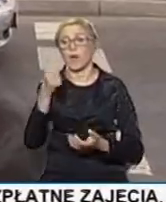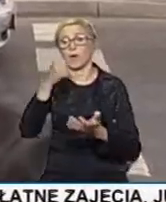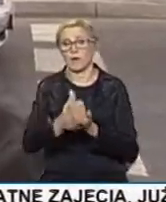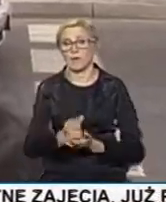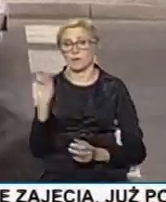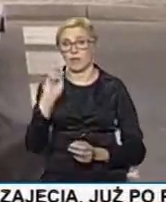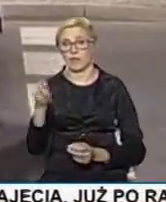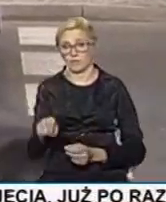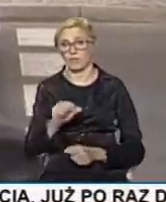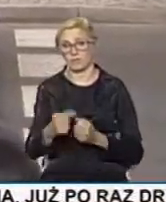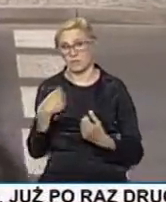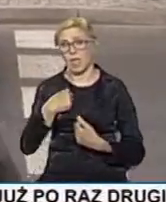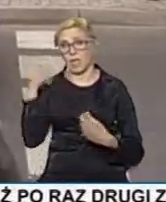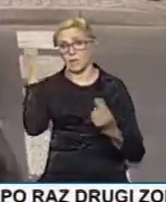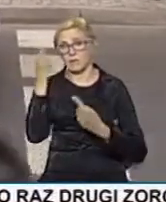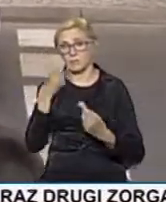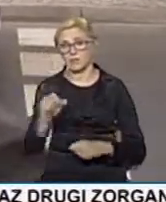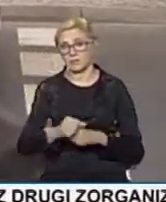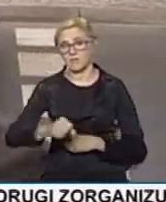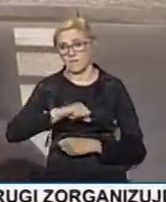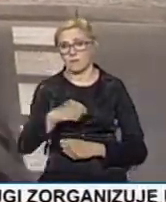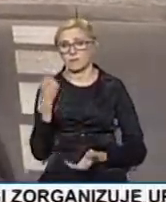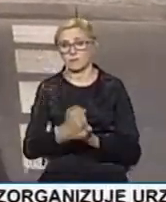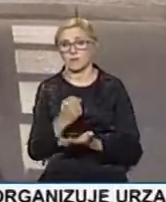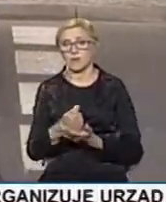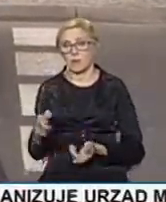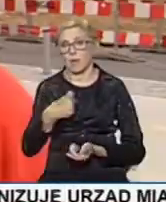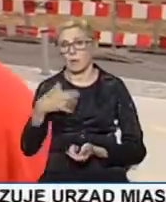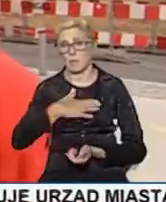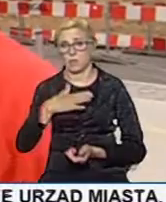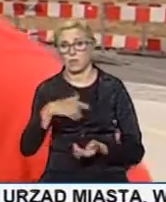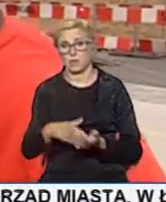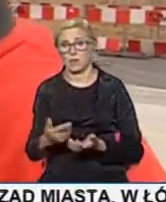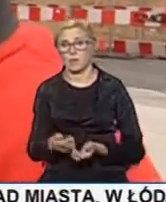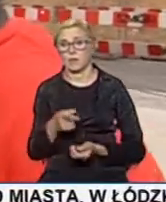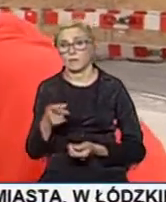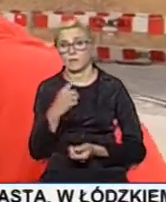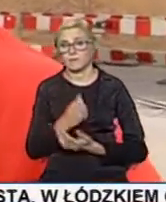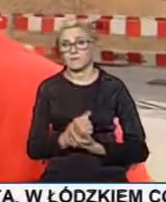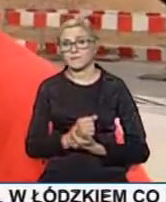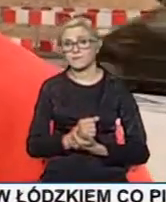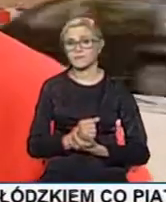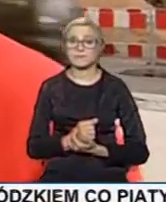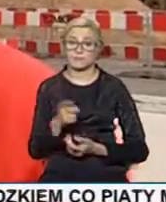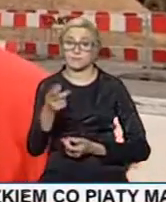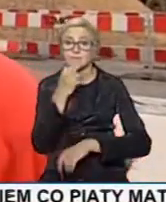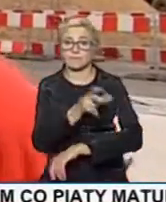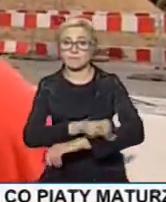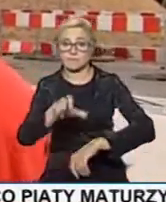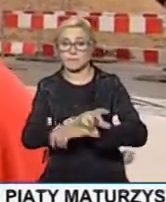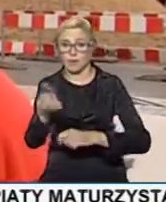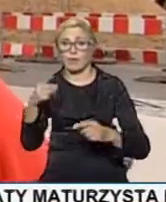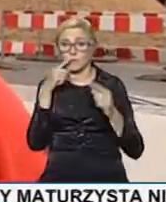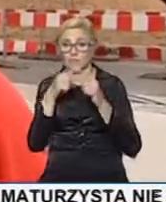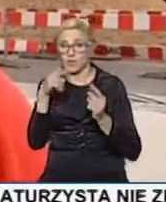przystanek tramwajowy. Także wydaje mi się, że fajna sprawa. Mnie się bardzo to podoba. From an architectural point of view, yes, of course it's nice. Z architektonicznego